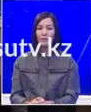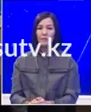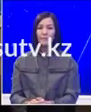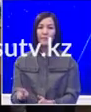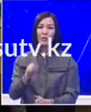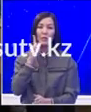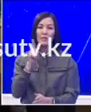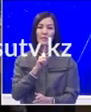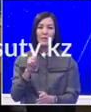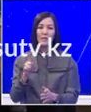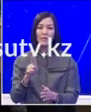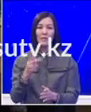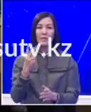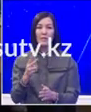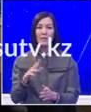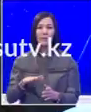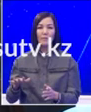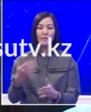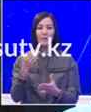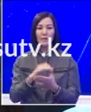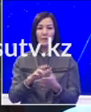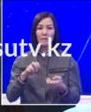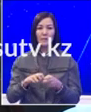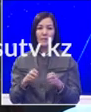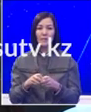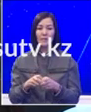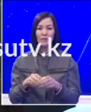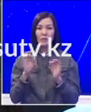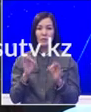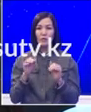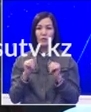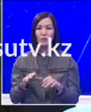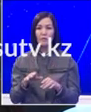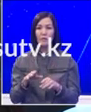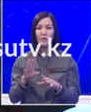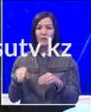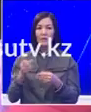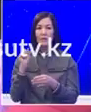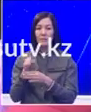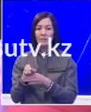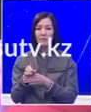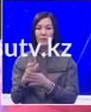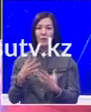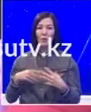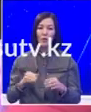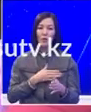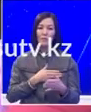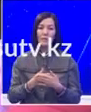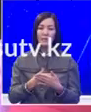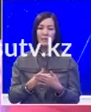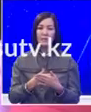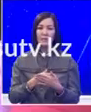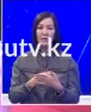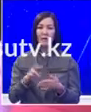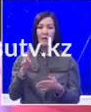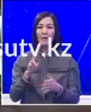Жастар екінің жағдайына қаныққан өңір басшысы аталған мәселелердің оң шешім табуын тиісті мамандарға тапсырды. Ал қоғам белсенісіне қаңтарда